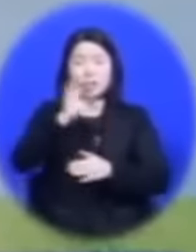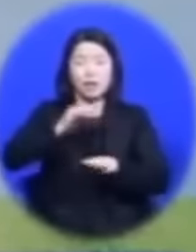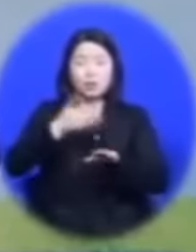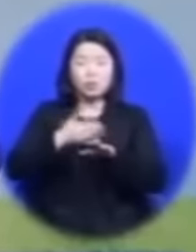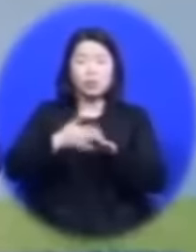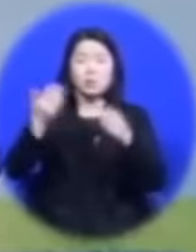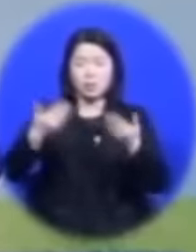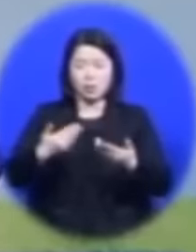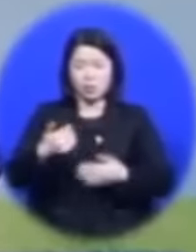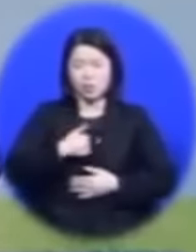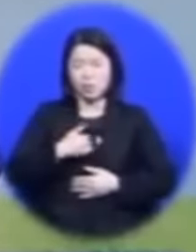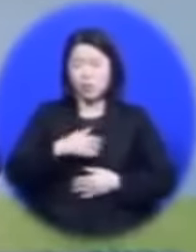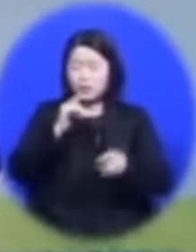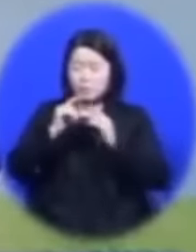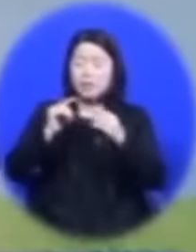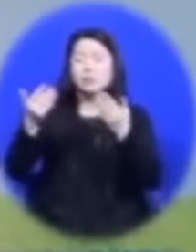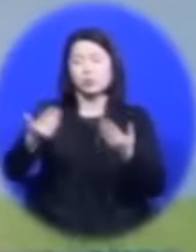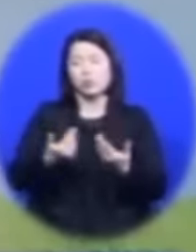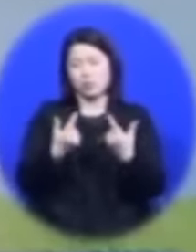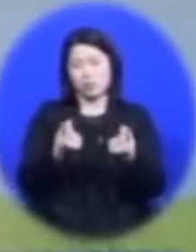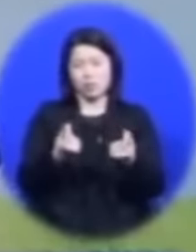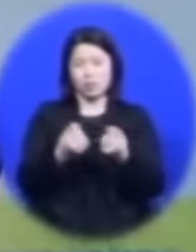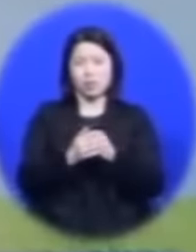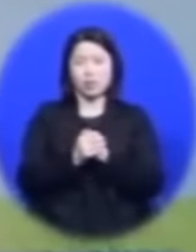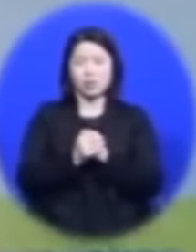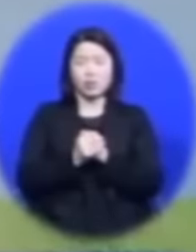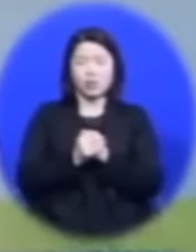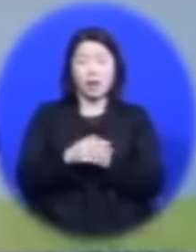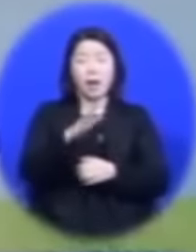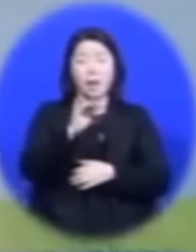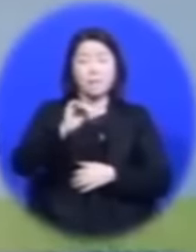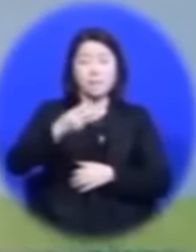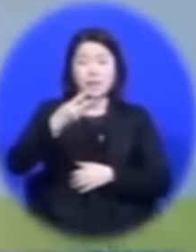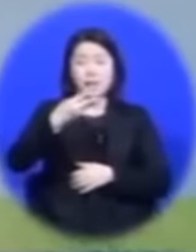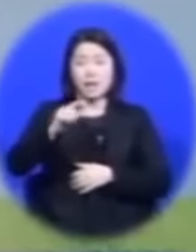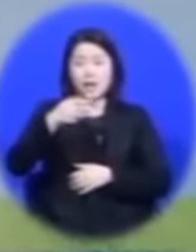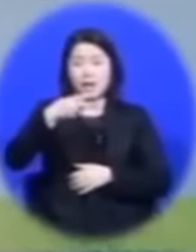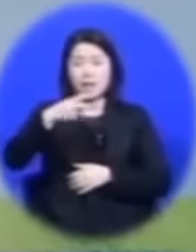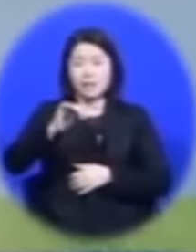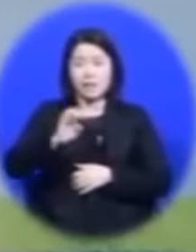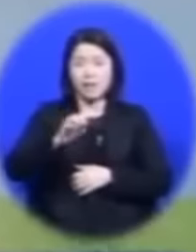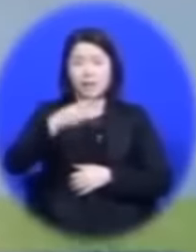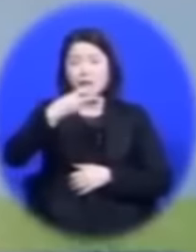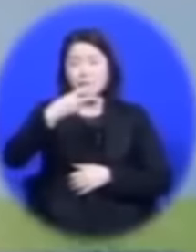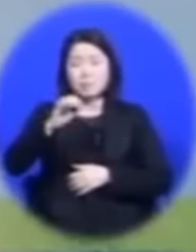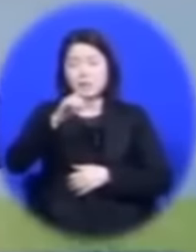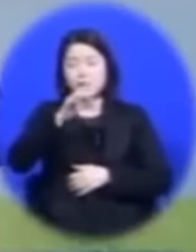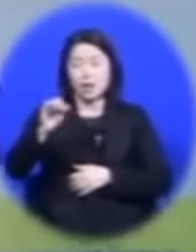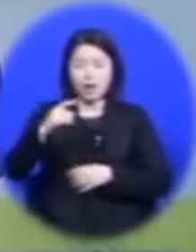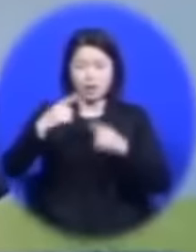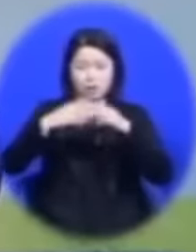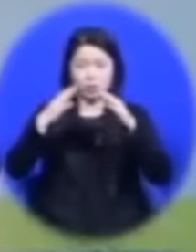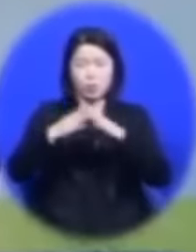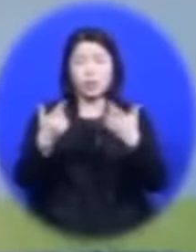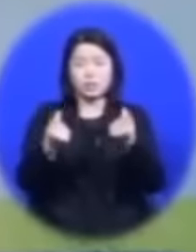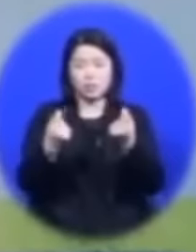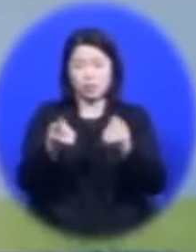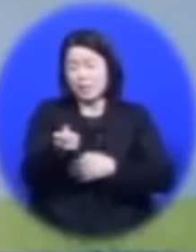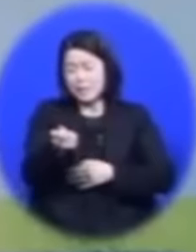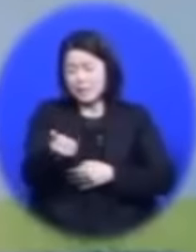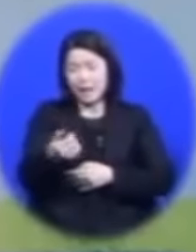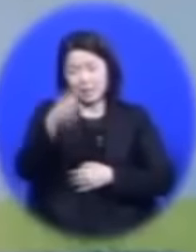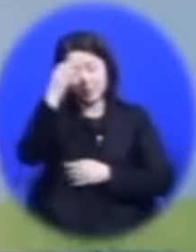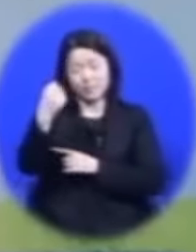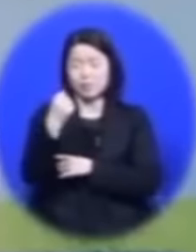저에게 말씀하시는 것 같았어요. 빌라델비아 교회에 주신 말씀처럼 적은 능력을 탓하지 마라.